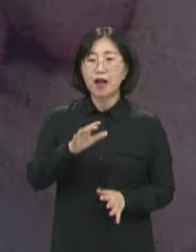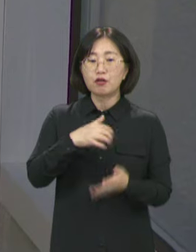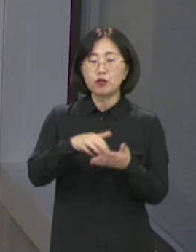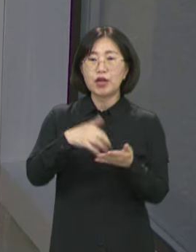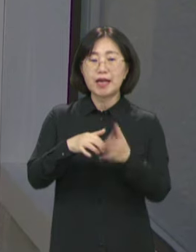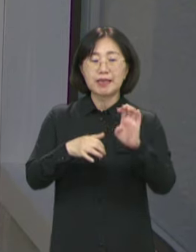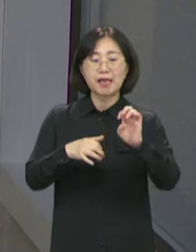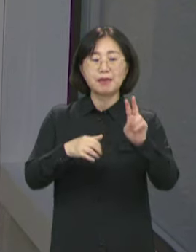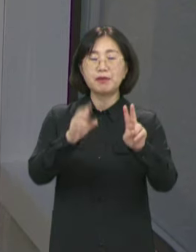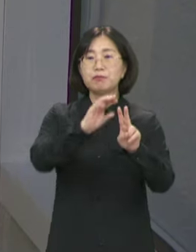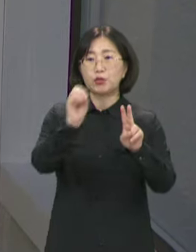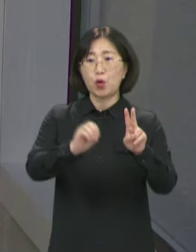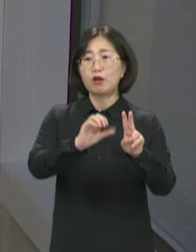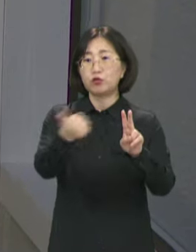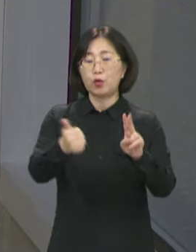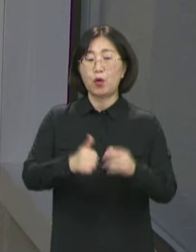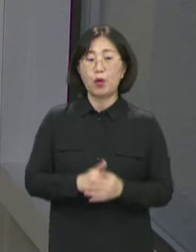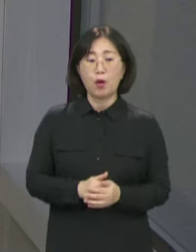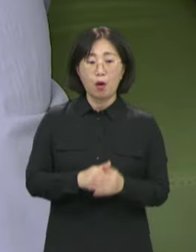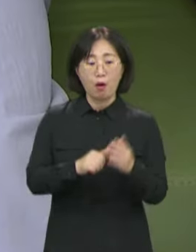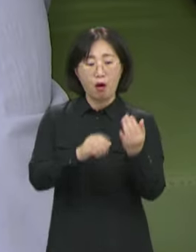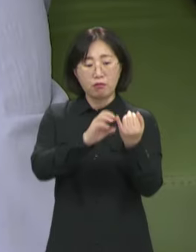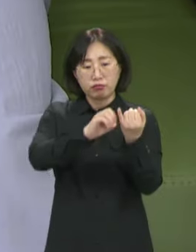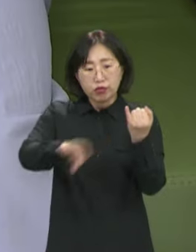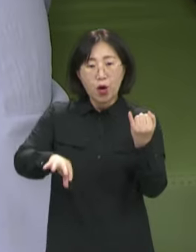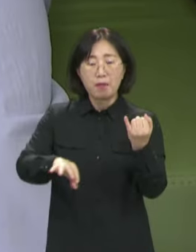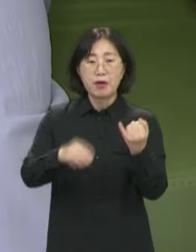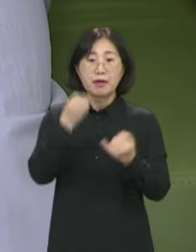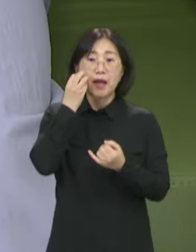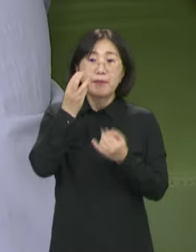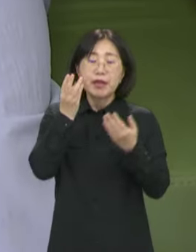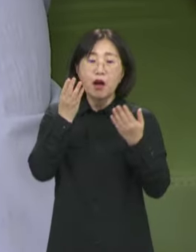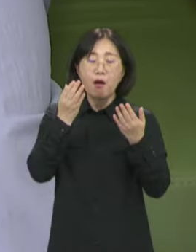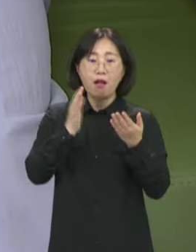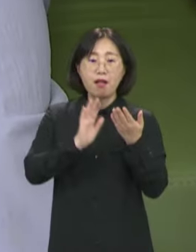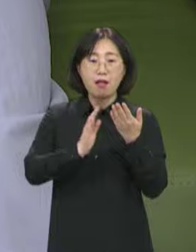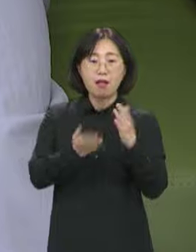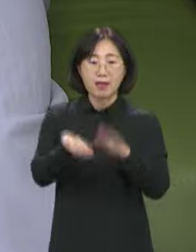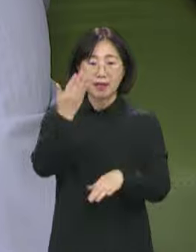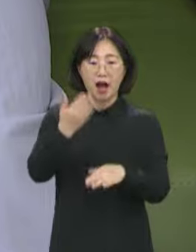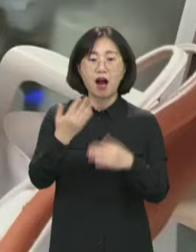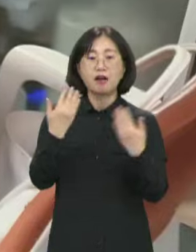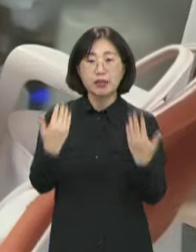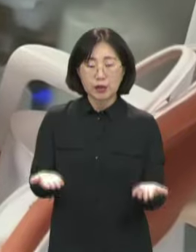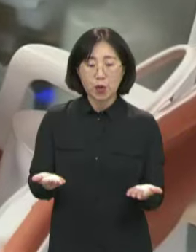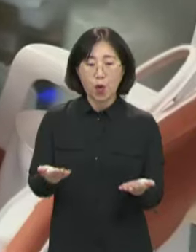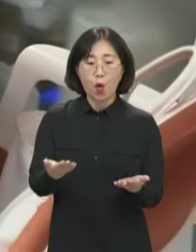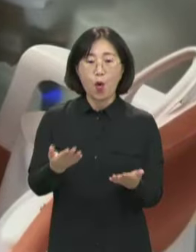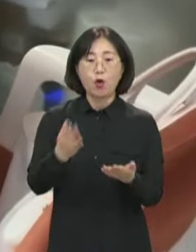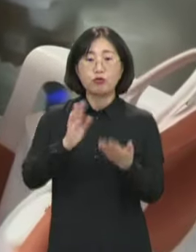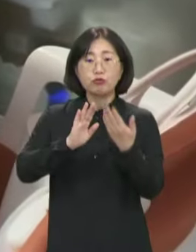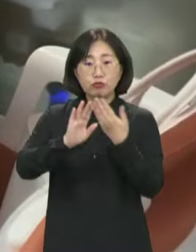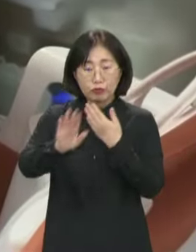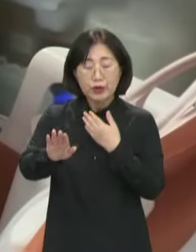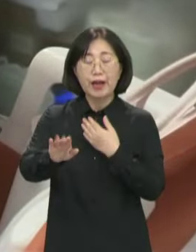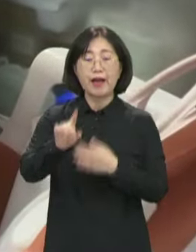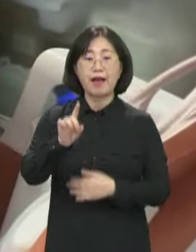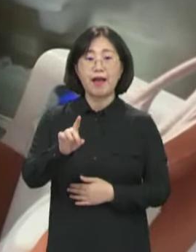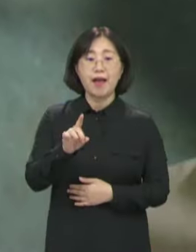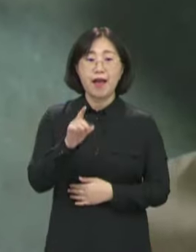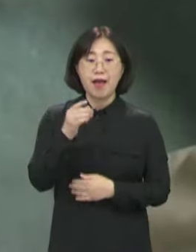수준입니다. 유산을 겪으면 3개월 이상 몸을 회복한 뒤 임신을 준비해야 하기 때문에 임신 시기가